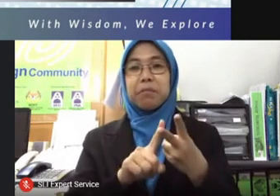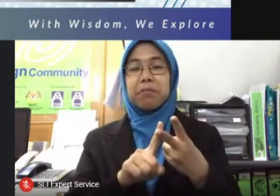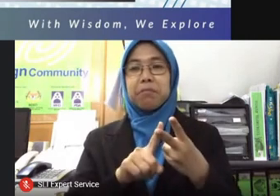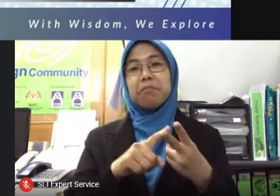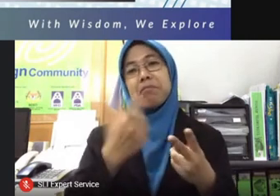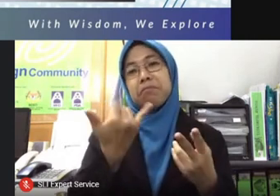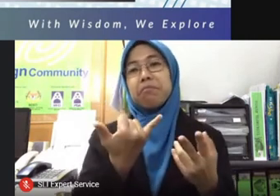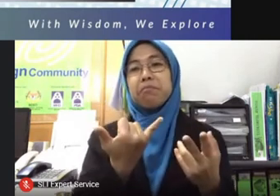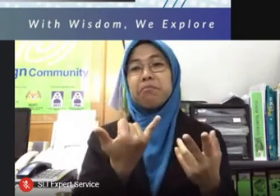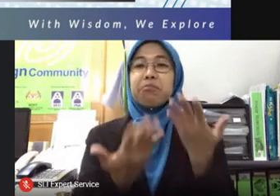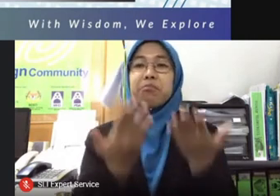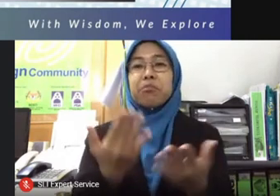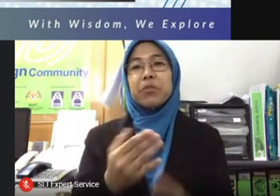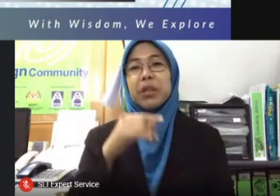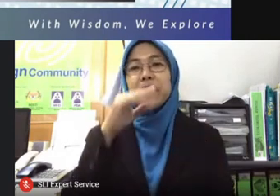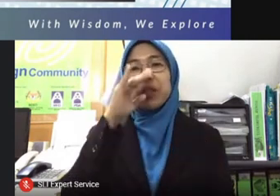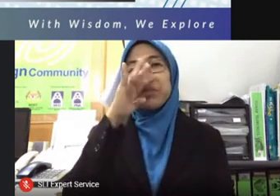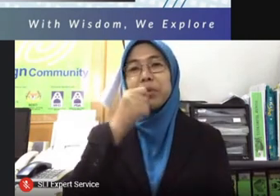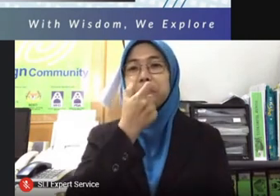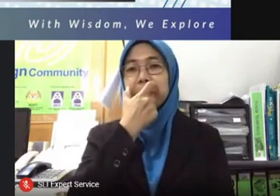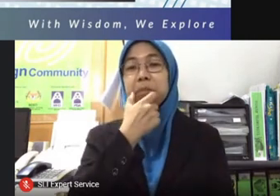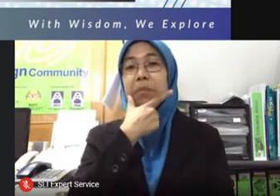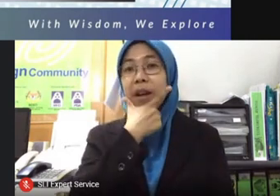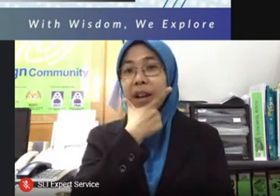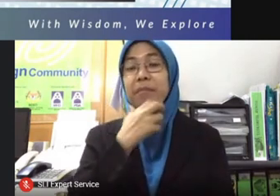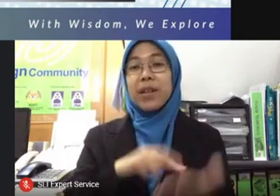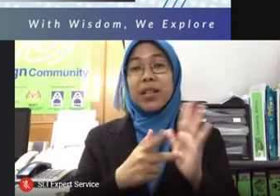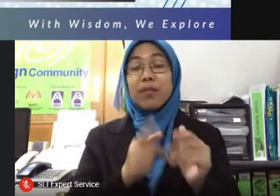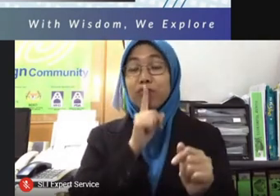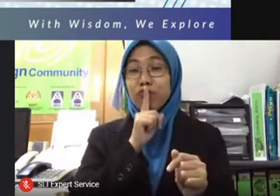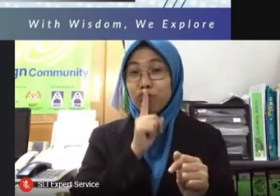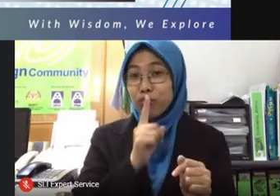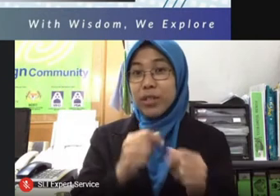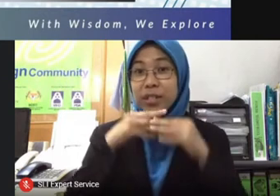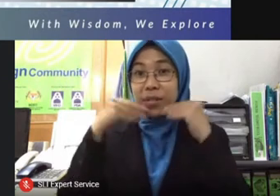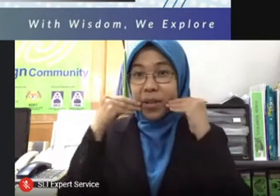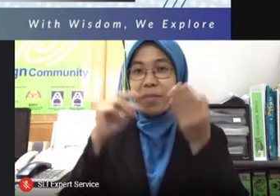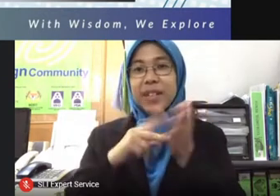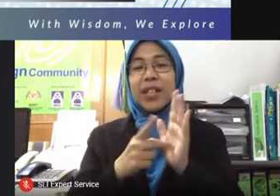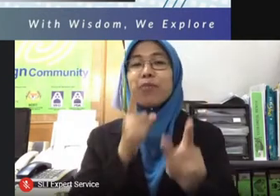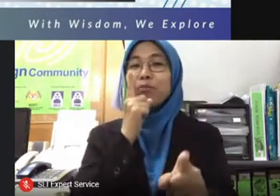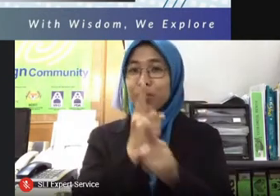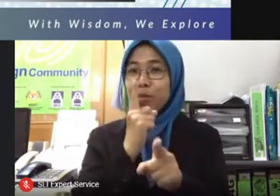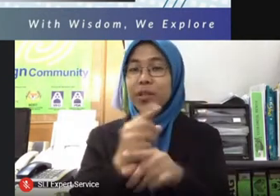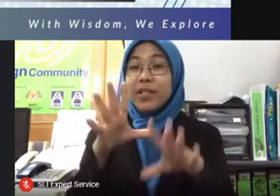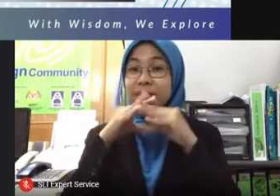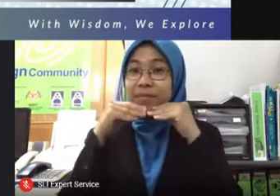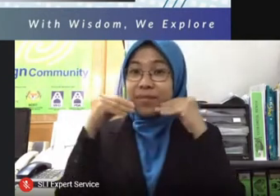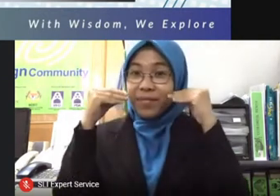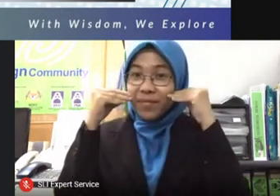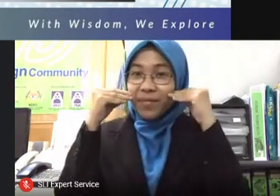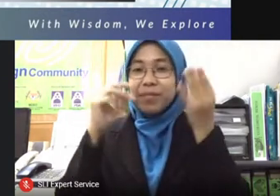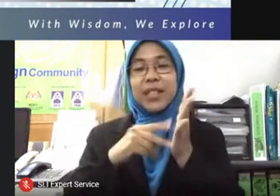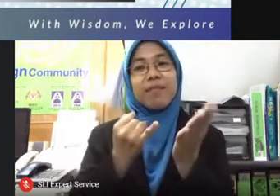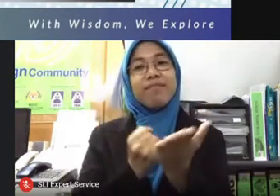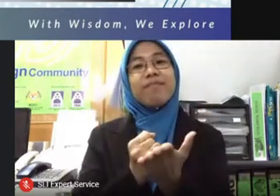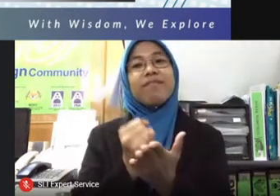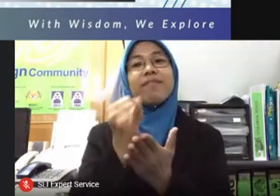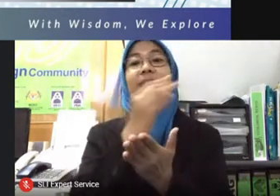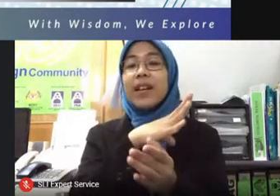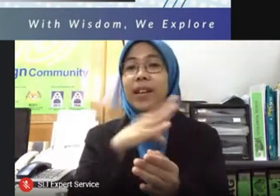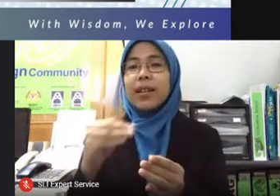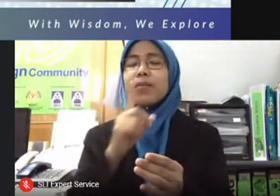smile. Apa dia true smile, apa dia fake smile? True smile adalah senyuman yang betul, senyuman yang ikhlas ataupun